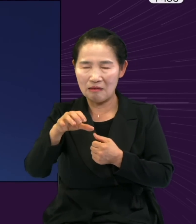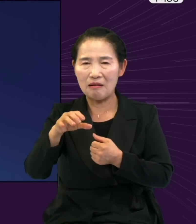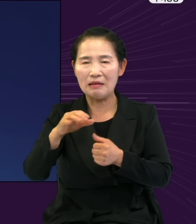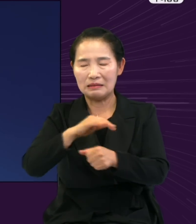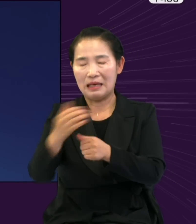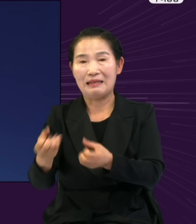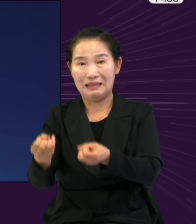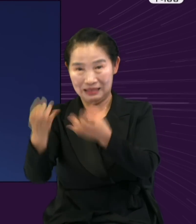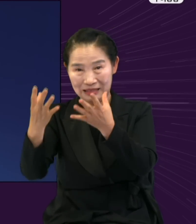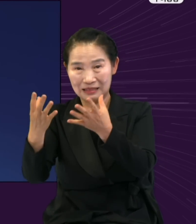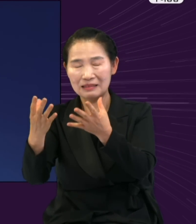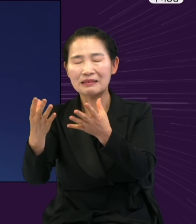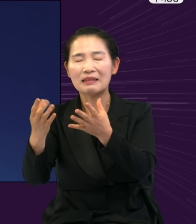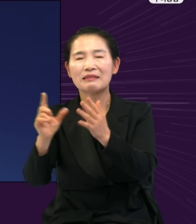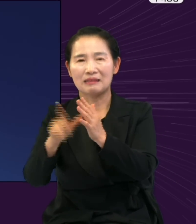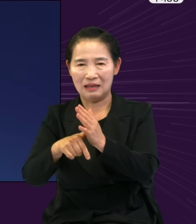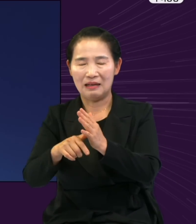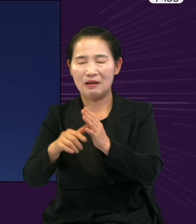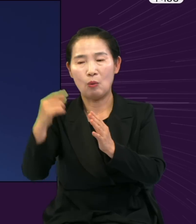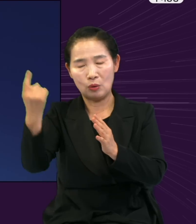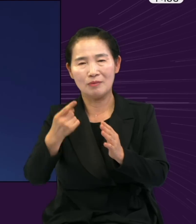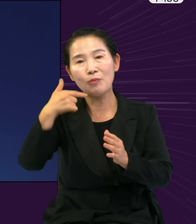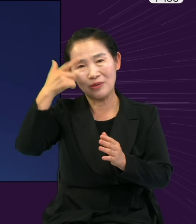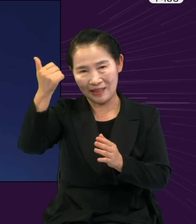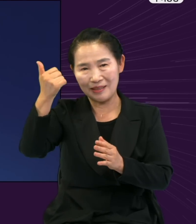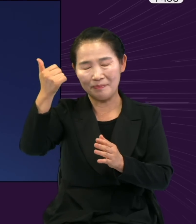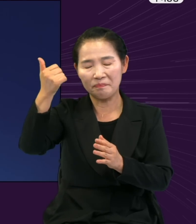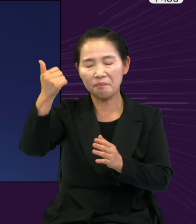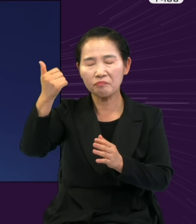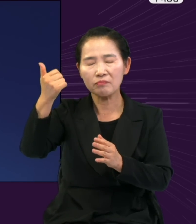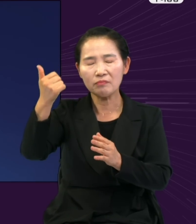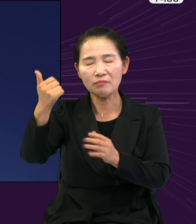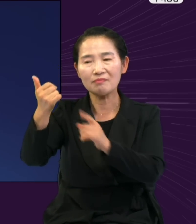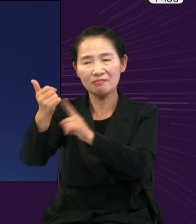때 하나님께서 말씀하셨다고 합니다.